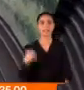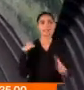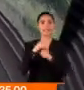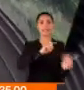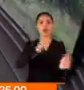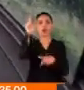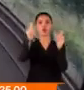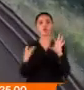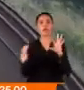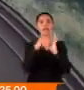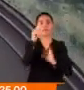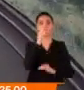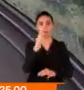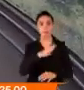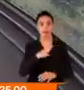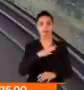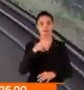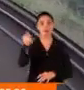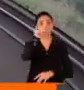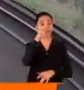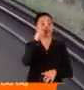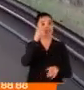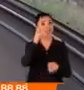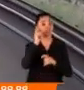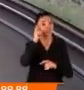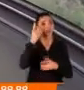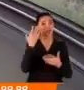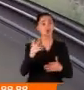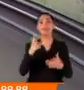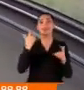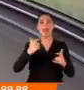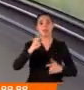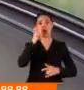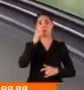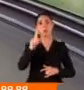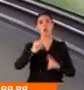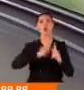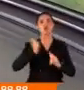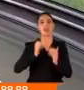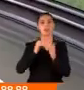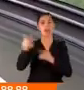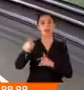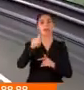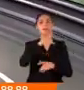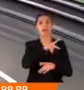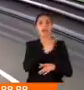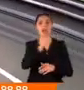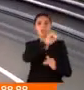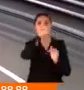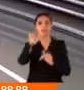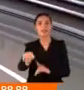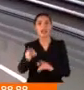Yine göçmenlerle ilgili bir haber, ilginizi çekeceğini düşünüyoruz. Çünkü yer bolu. Jandarma ekipleri yurda kaçak yollardan giriş